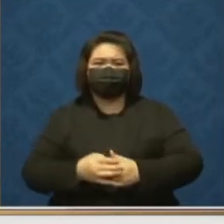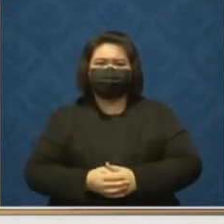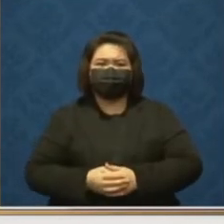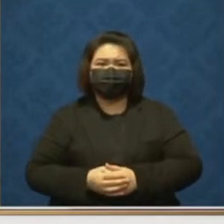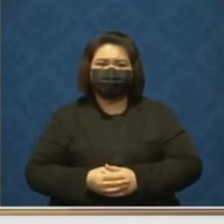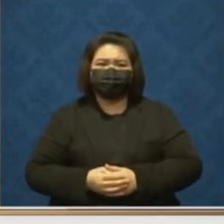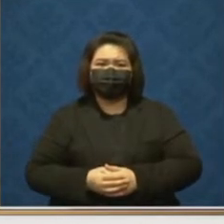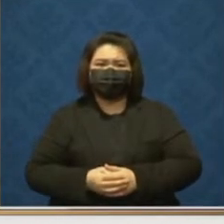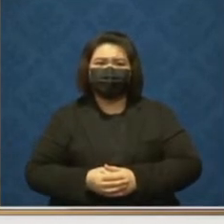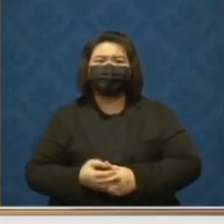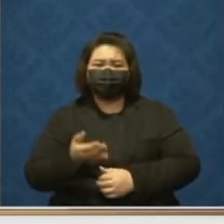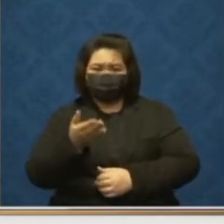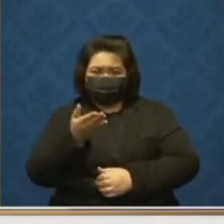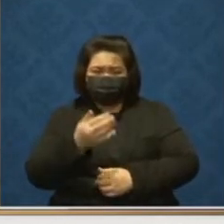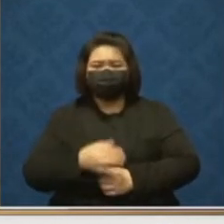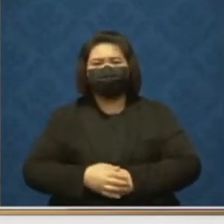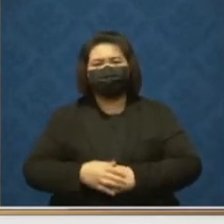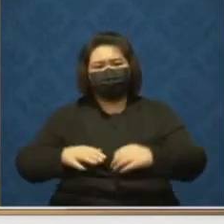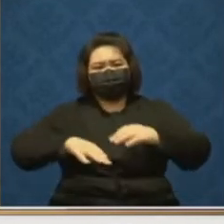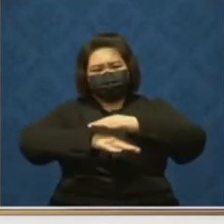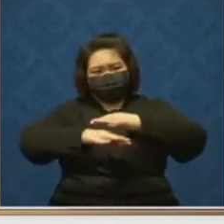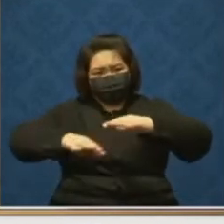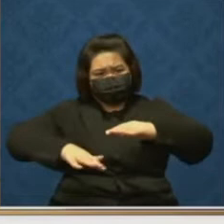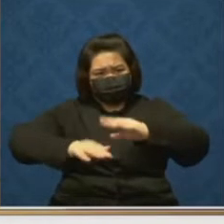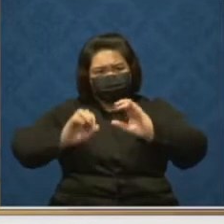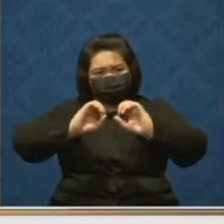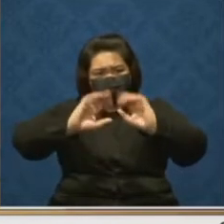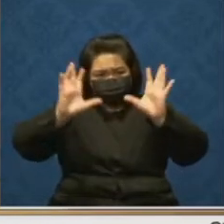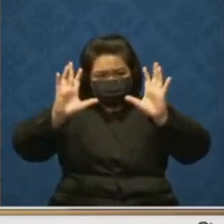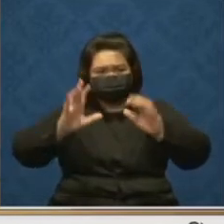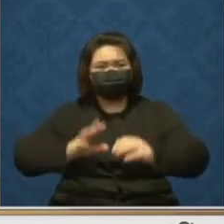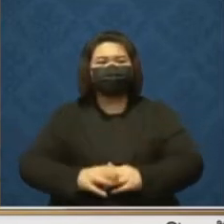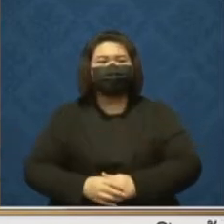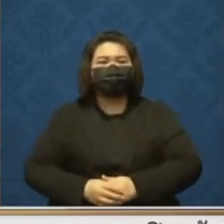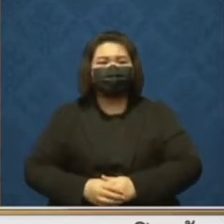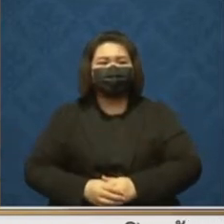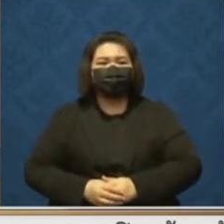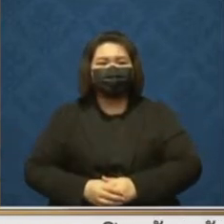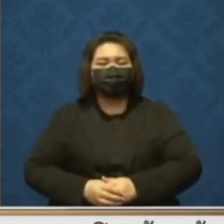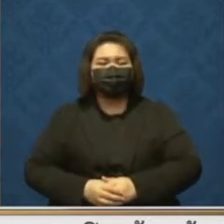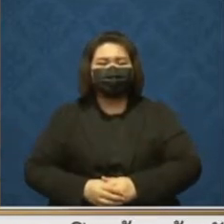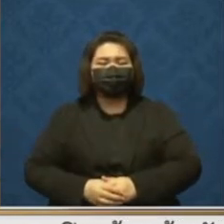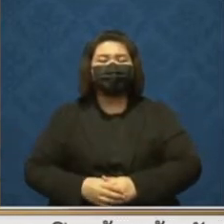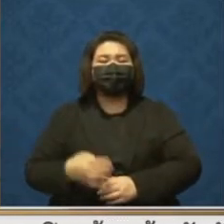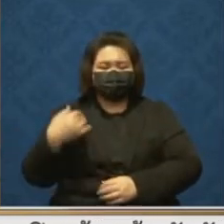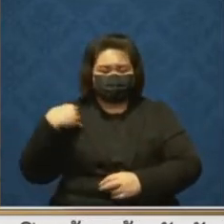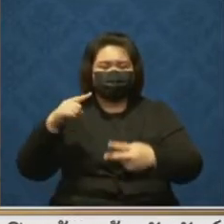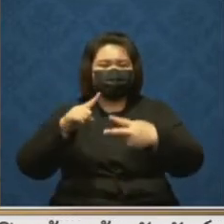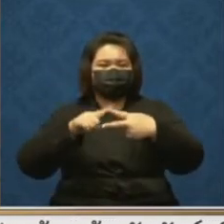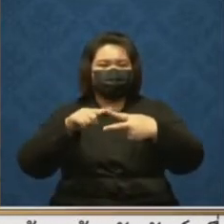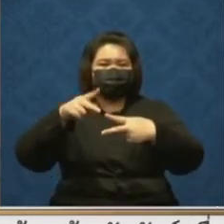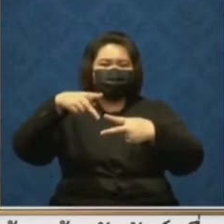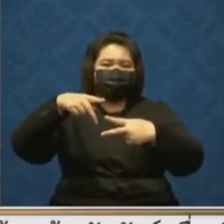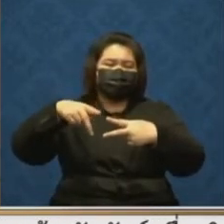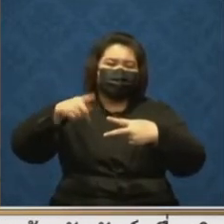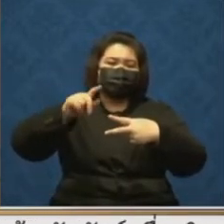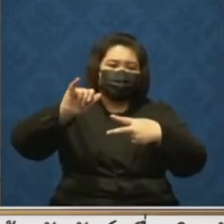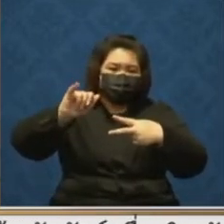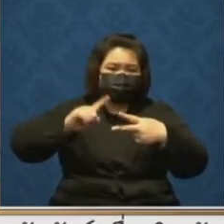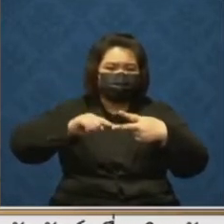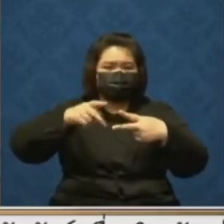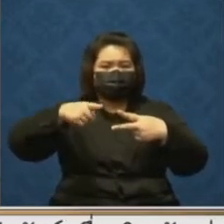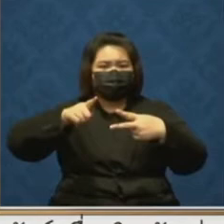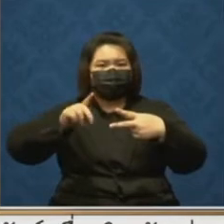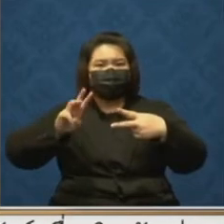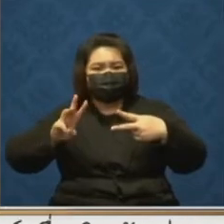นี่เราจะมาทานอันนี้หลักฐานชัดเจนนะครับว่าพลเอกประยุทธ์และพลเอกประวิทย์ใช้อำนาจที่มี